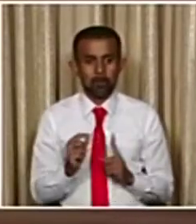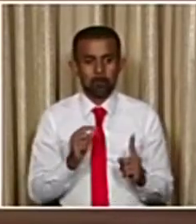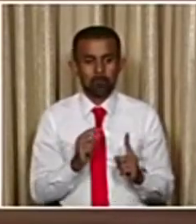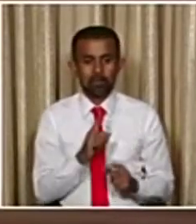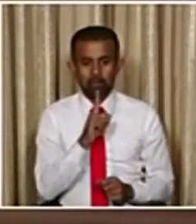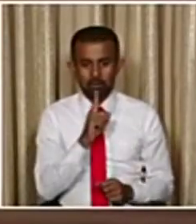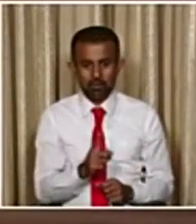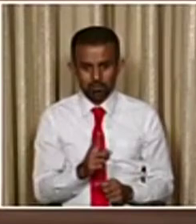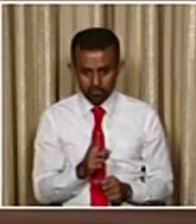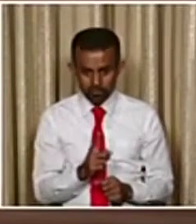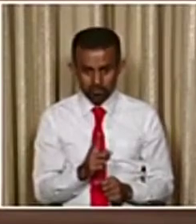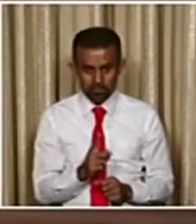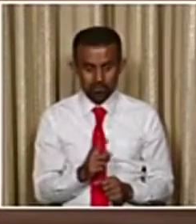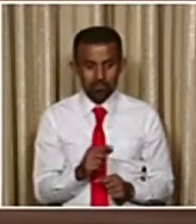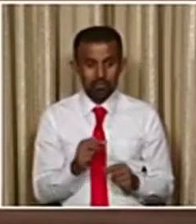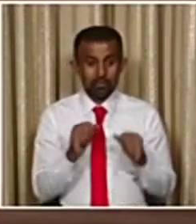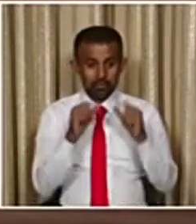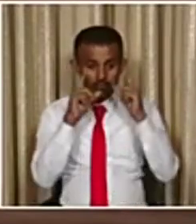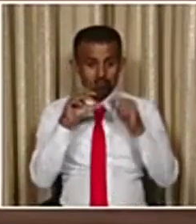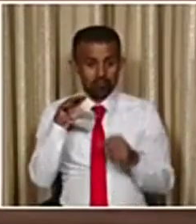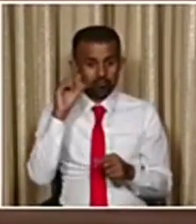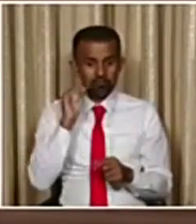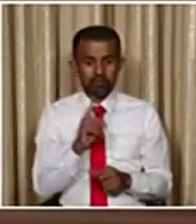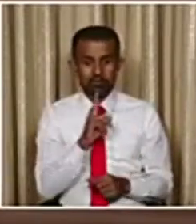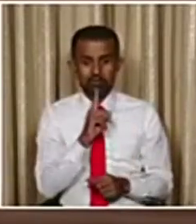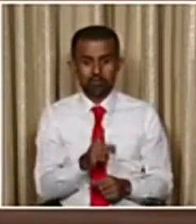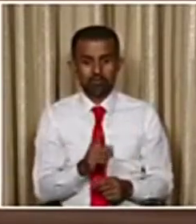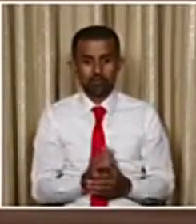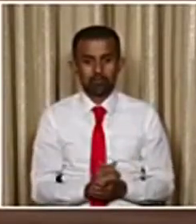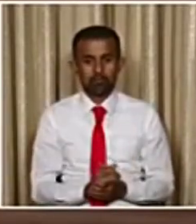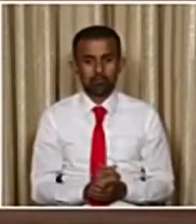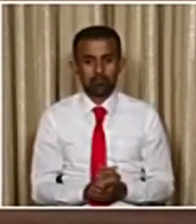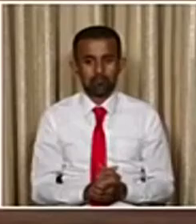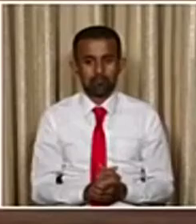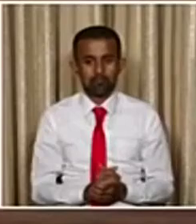කියන එක අපි ජනතාවගේ දැනුවත් වීම සඳහා අපි ප්‍රකාශ කරන්නේ.